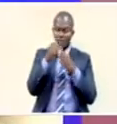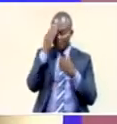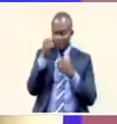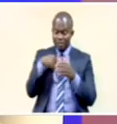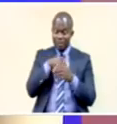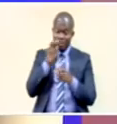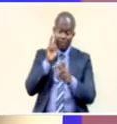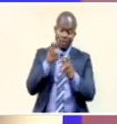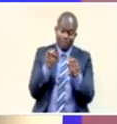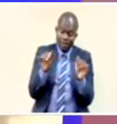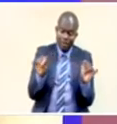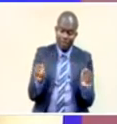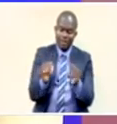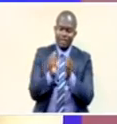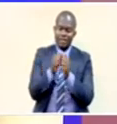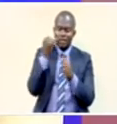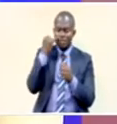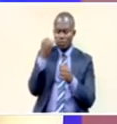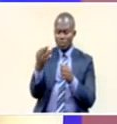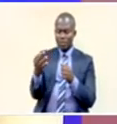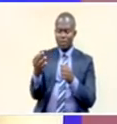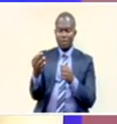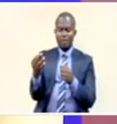turacyabibona baracyagerageza nubwo